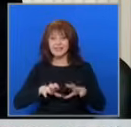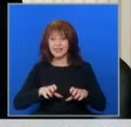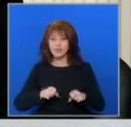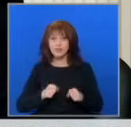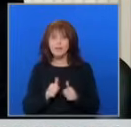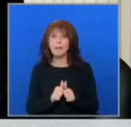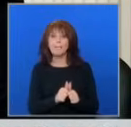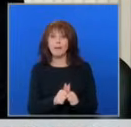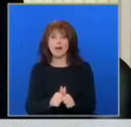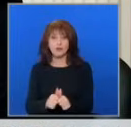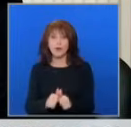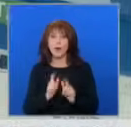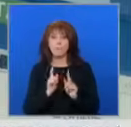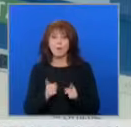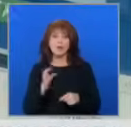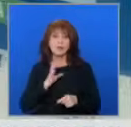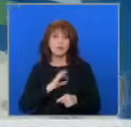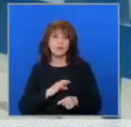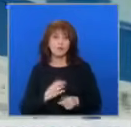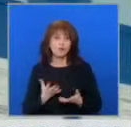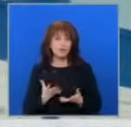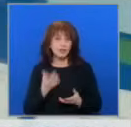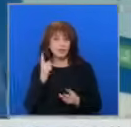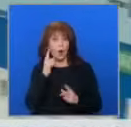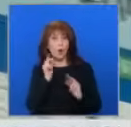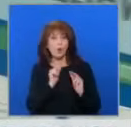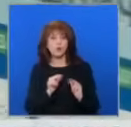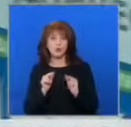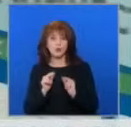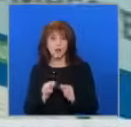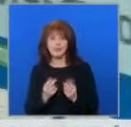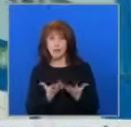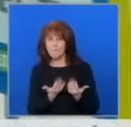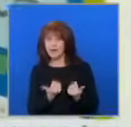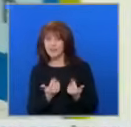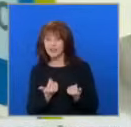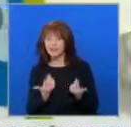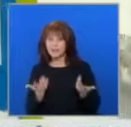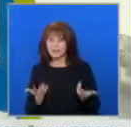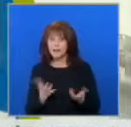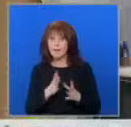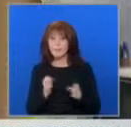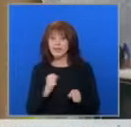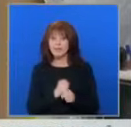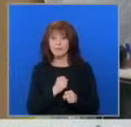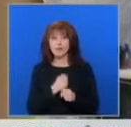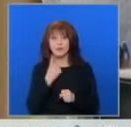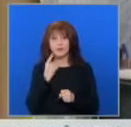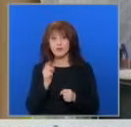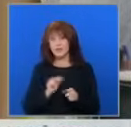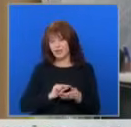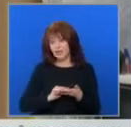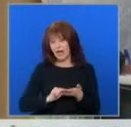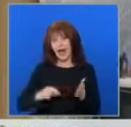получат нужната подкрепа, консултиране. Агенцията по заетостта се опитва да привлече безработните младежи да се регистрират в бюрата по труда.